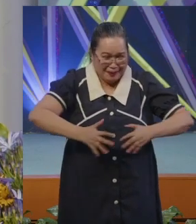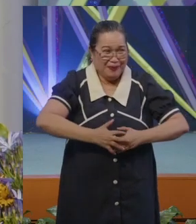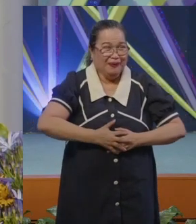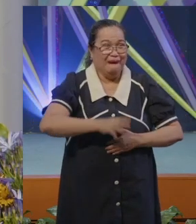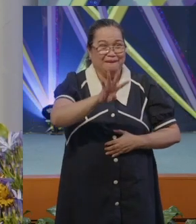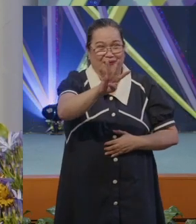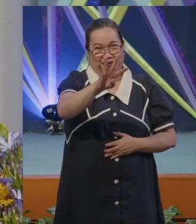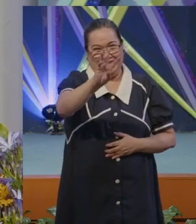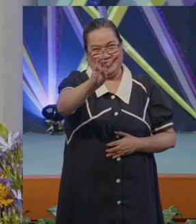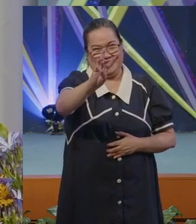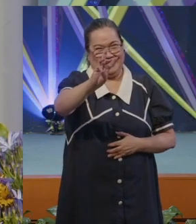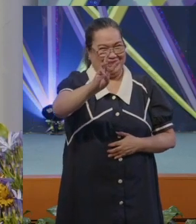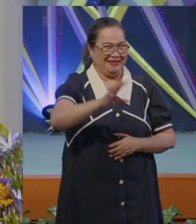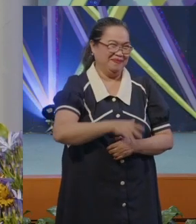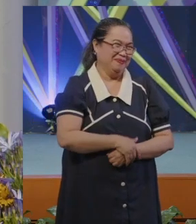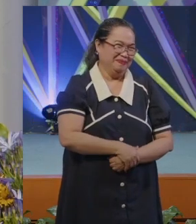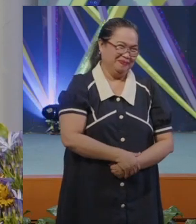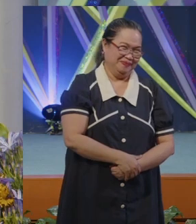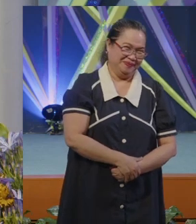No?